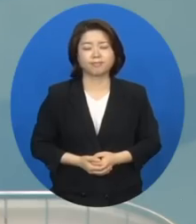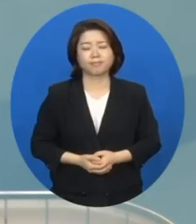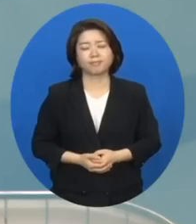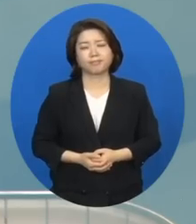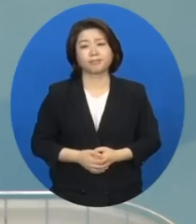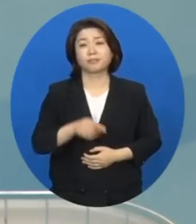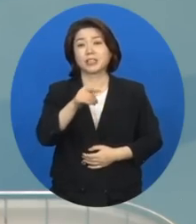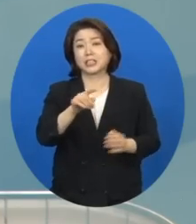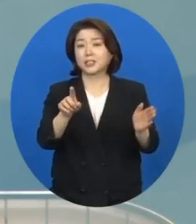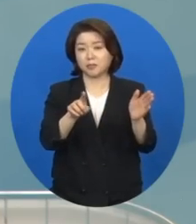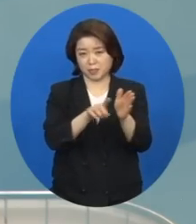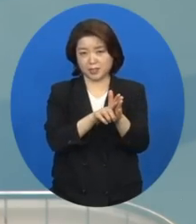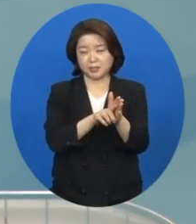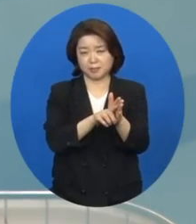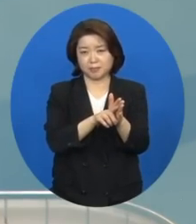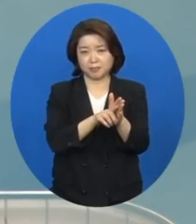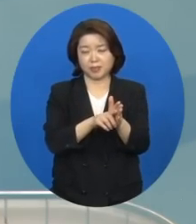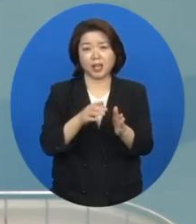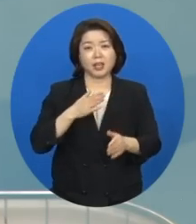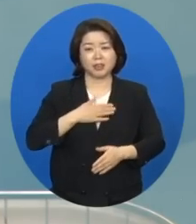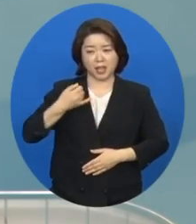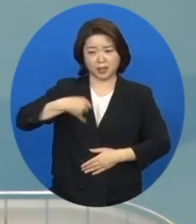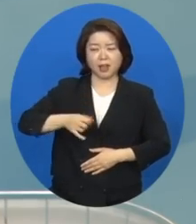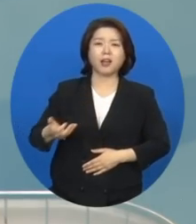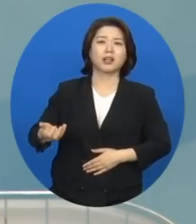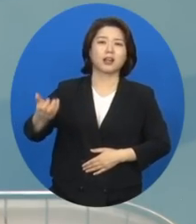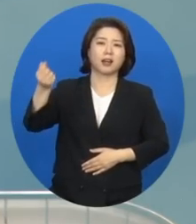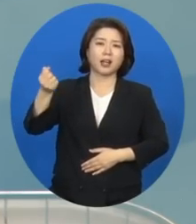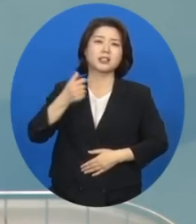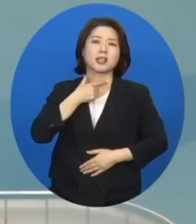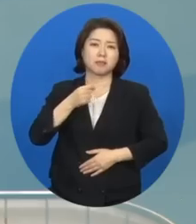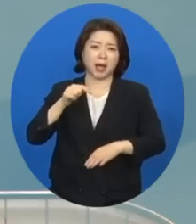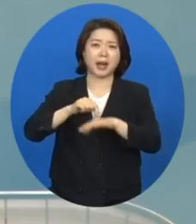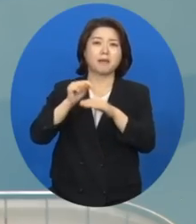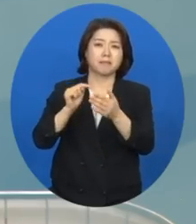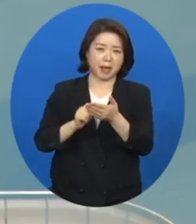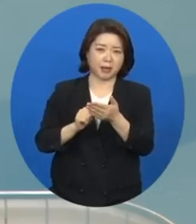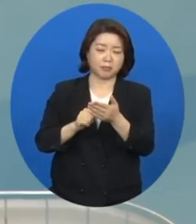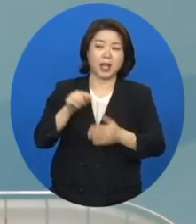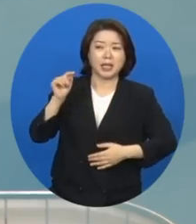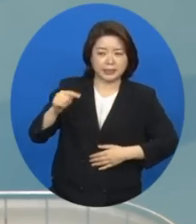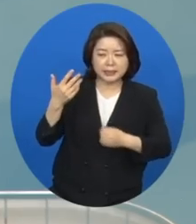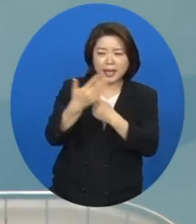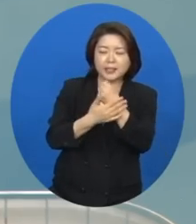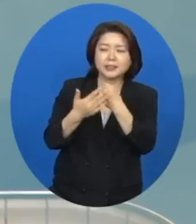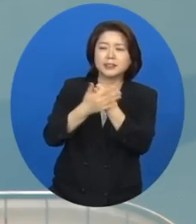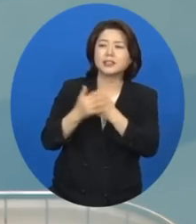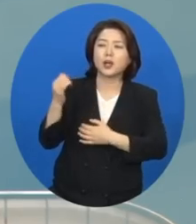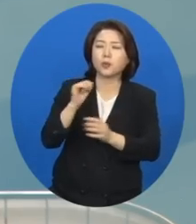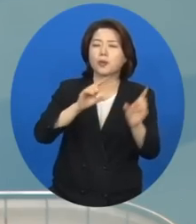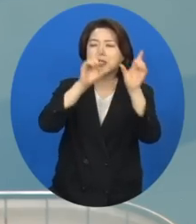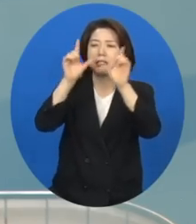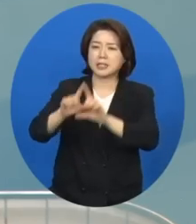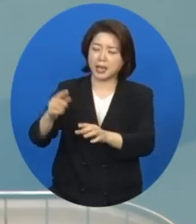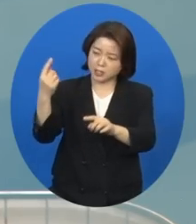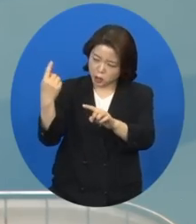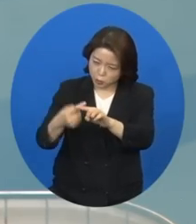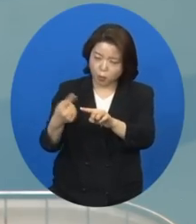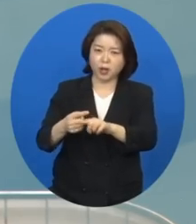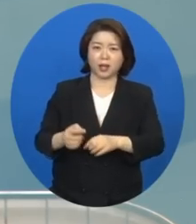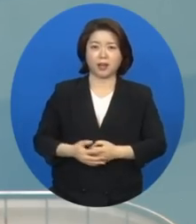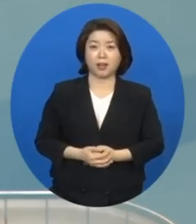그 믿음이 저희 딸에게 있길 바라는 마음, 그것이 은혜로 사는 거야. 이 은혜로